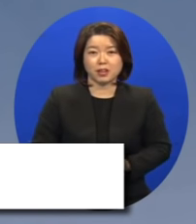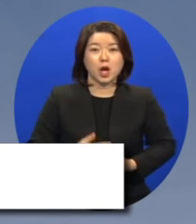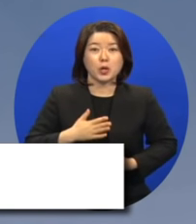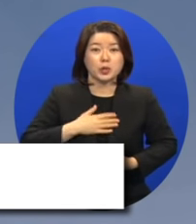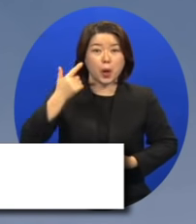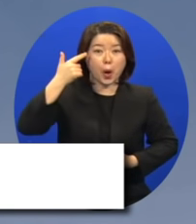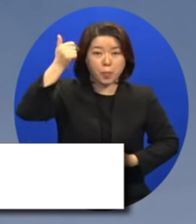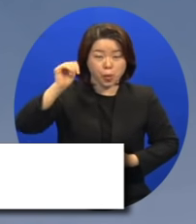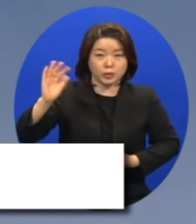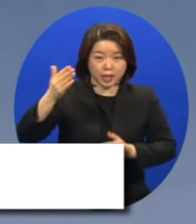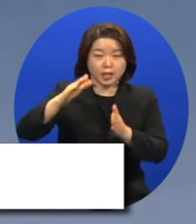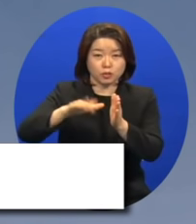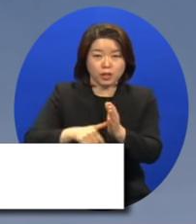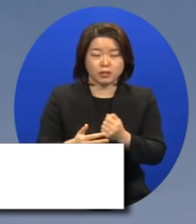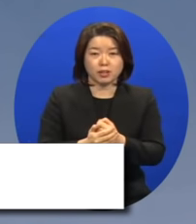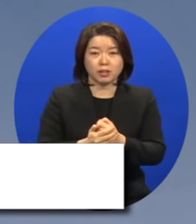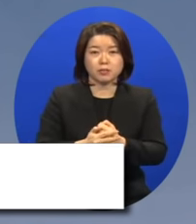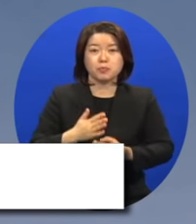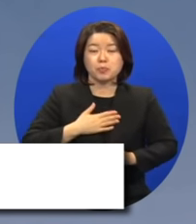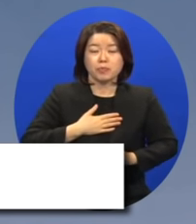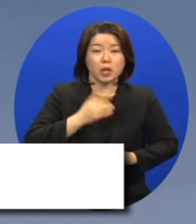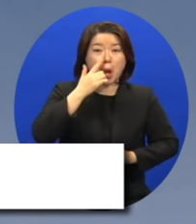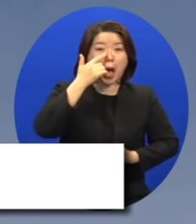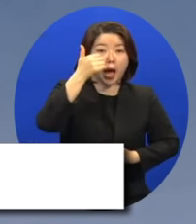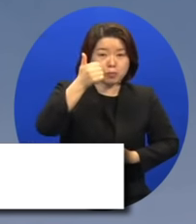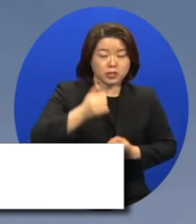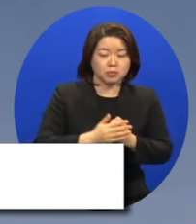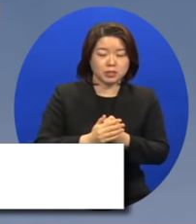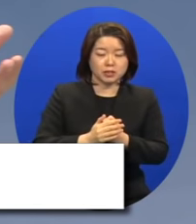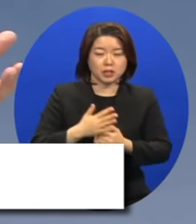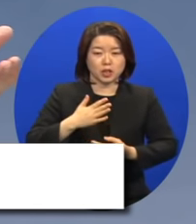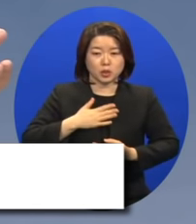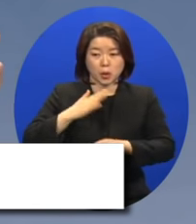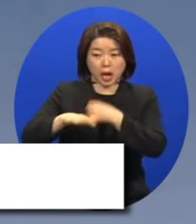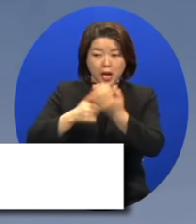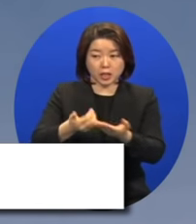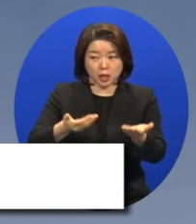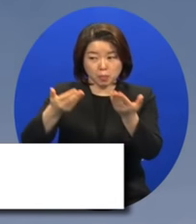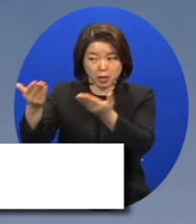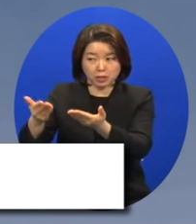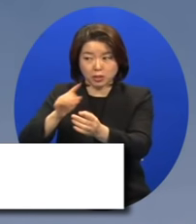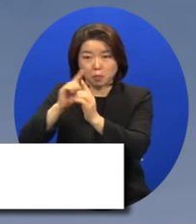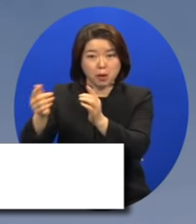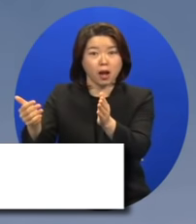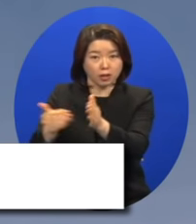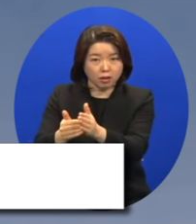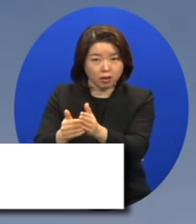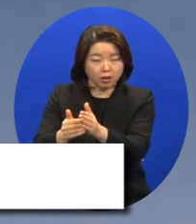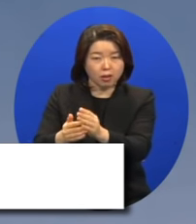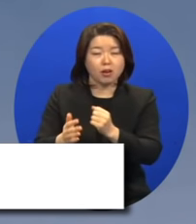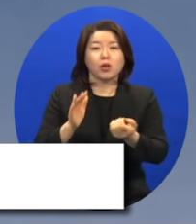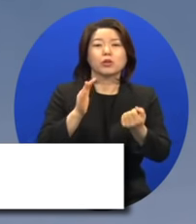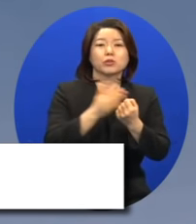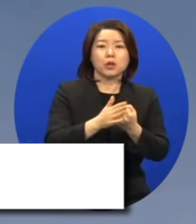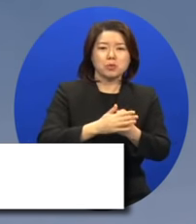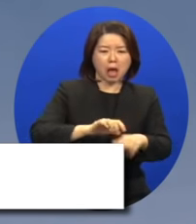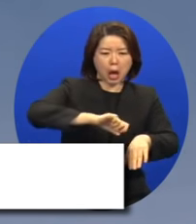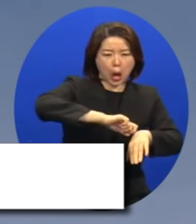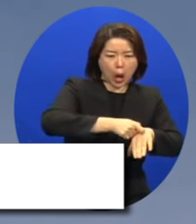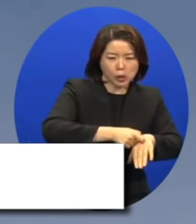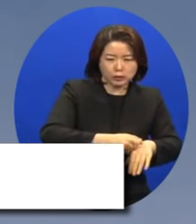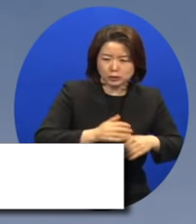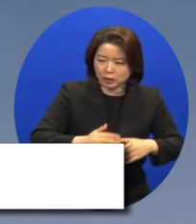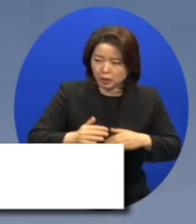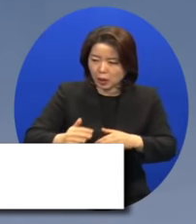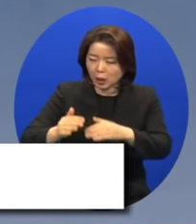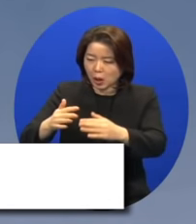제가목사가되었을때 ,부모님께서는 저를하나님께바쳤다고말씀하셨고,그래서저는